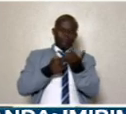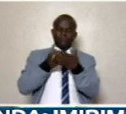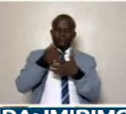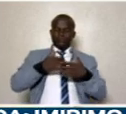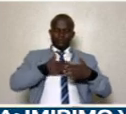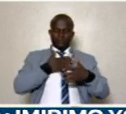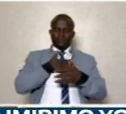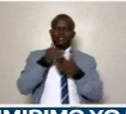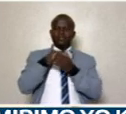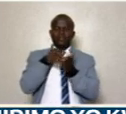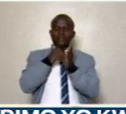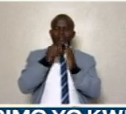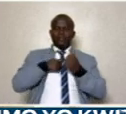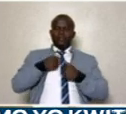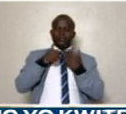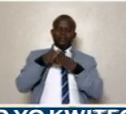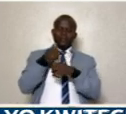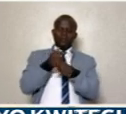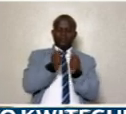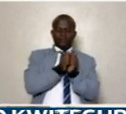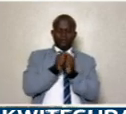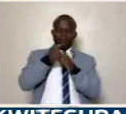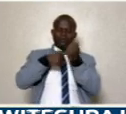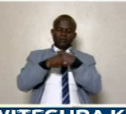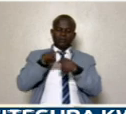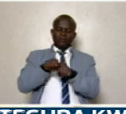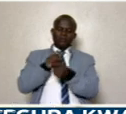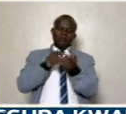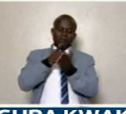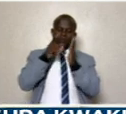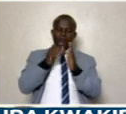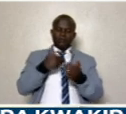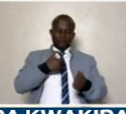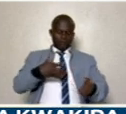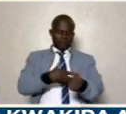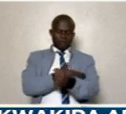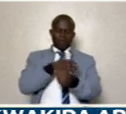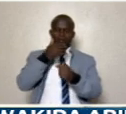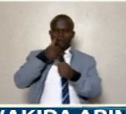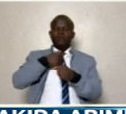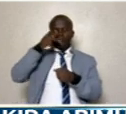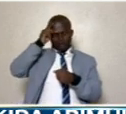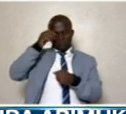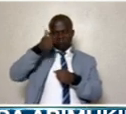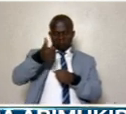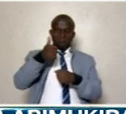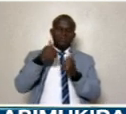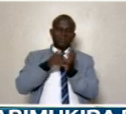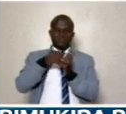ni uko abaganga b'Abanyarwanda turi gukorana muri iki gikorwa ari abaganga bashoboye, bazi ubwenge kandi bafite